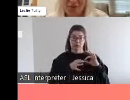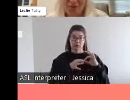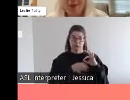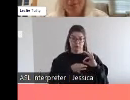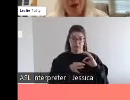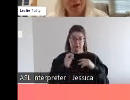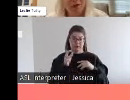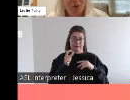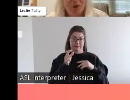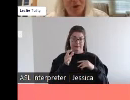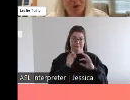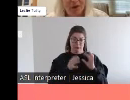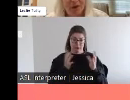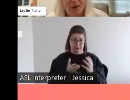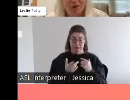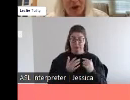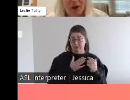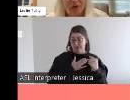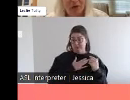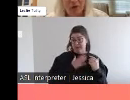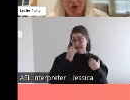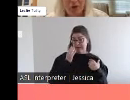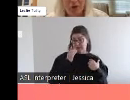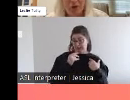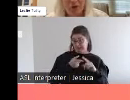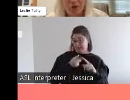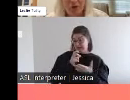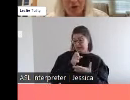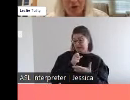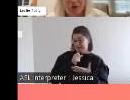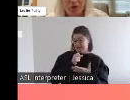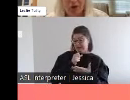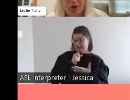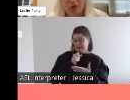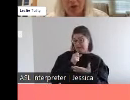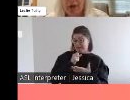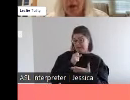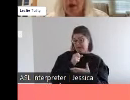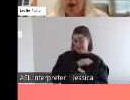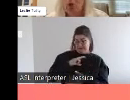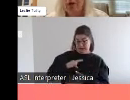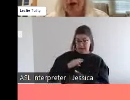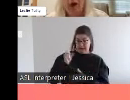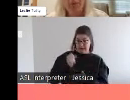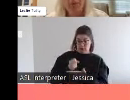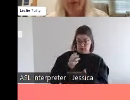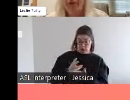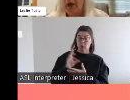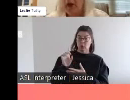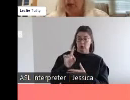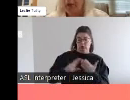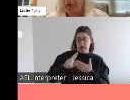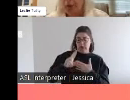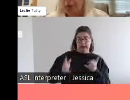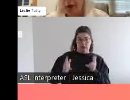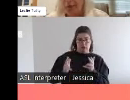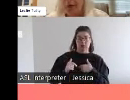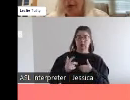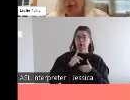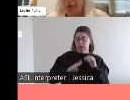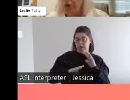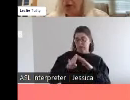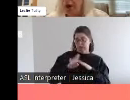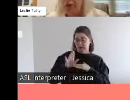désolée pour les interprètes, mais mon expérience dans la faculté des études sociales à l'Université de Calgary était